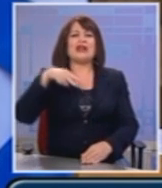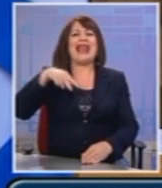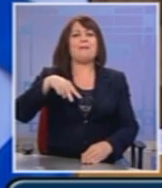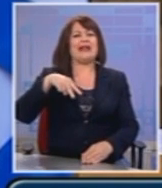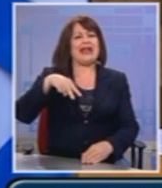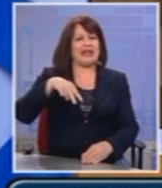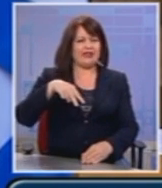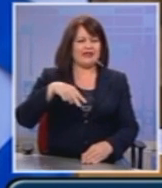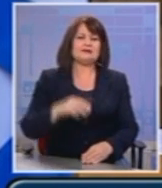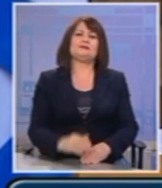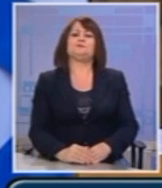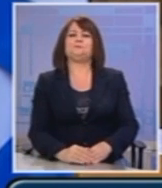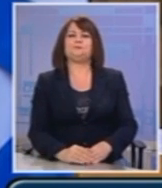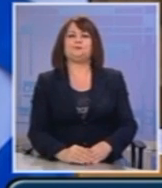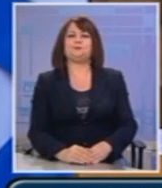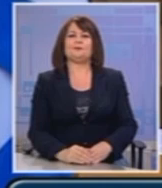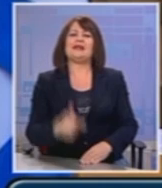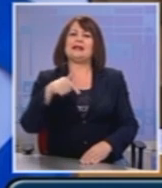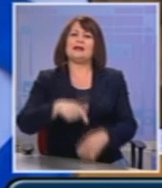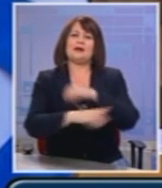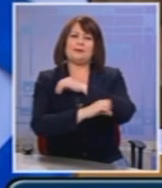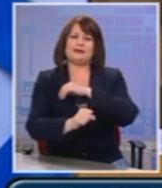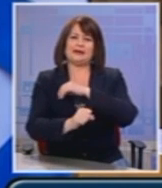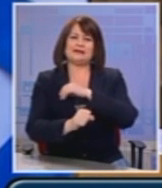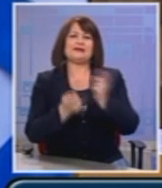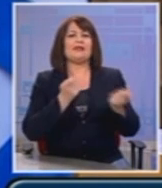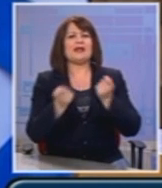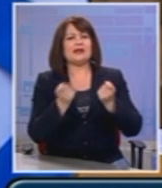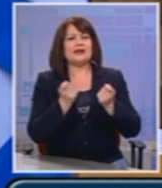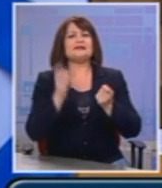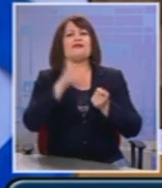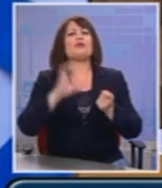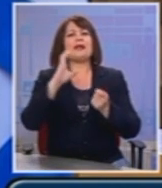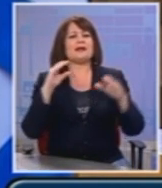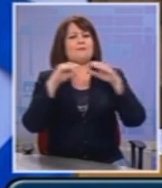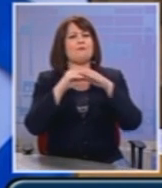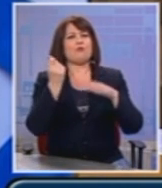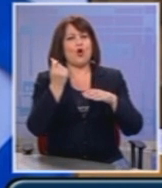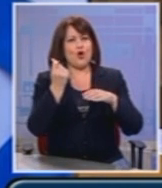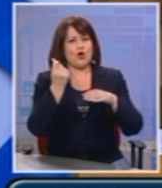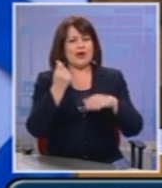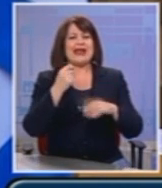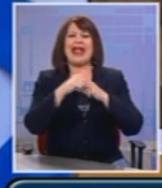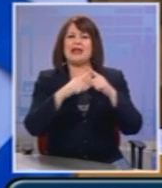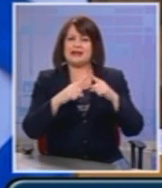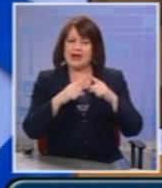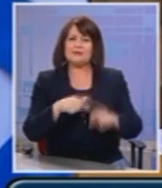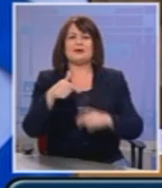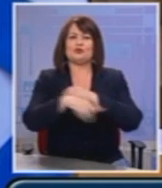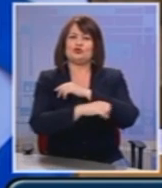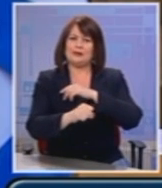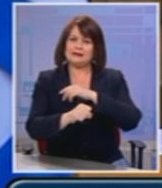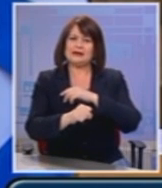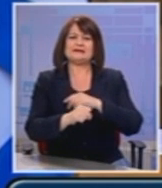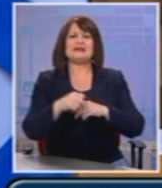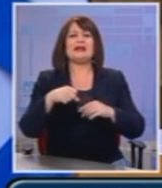λαμπριανίδης ο η γενική γραμματέας διαχείρισης κοινοτικών πόρων κυρία δήμητρα χαλικιά ο γενικός γραμματέας